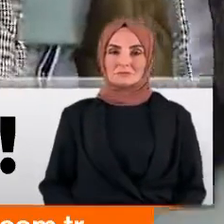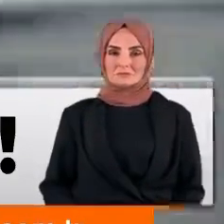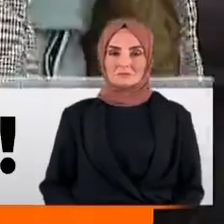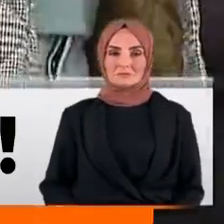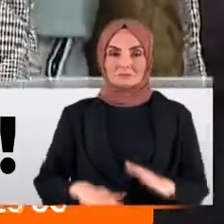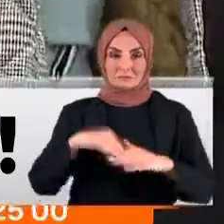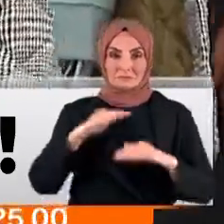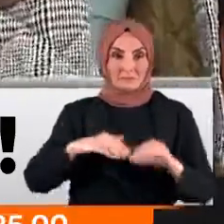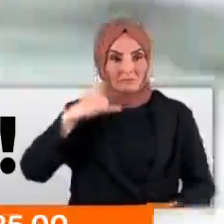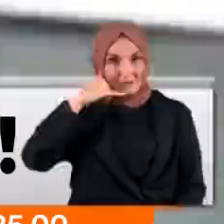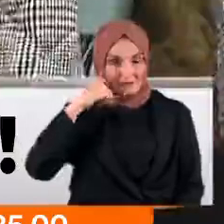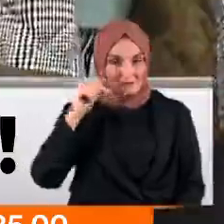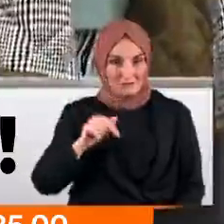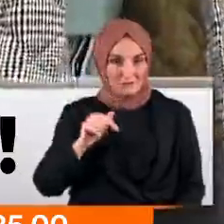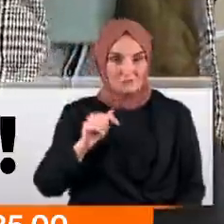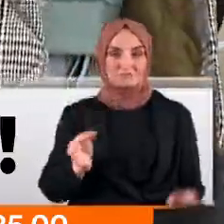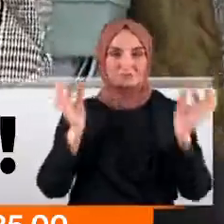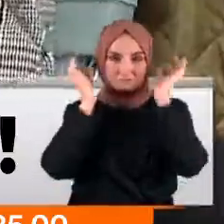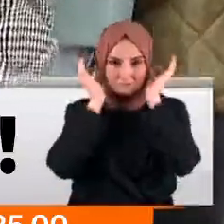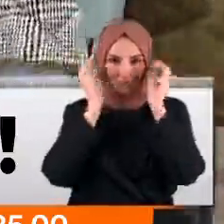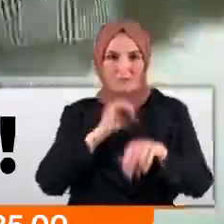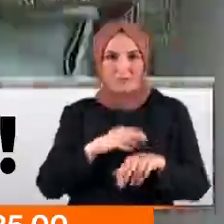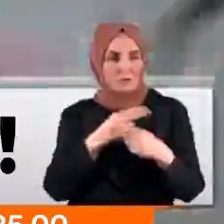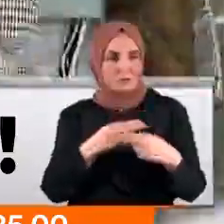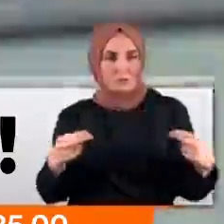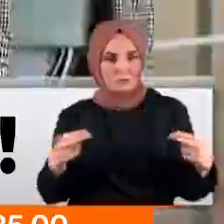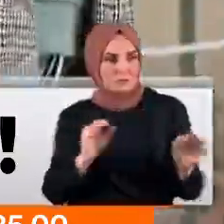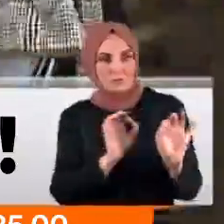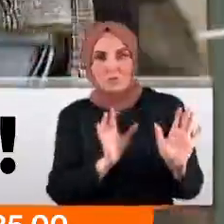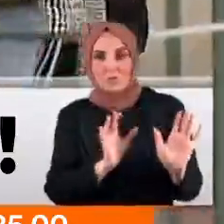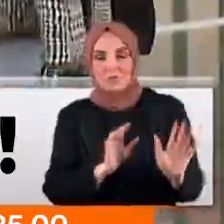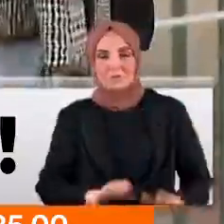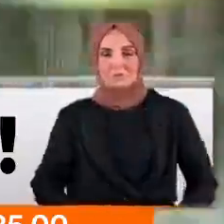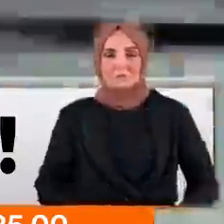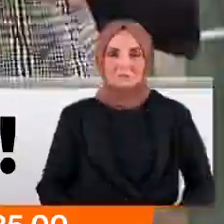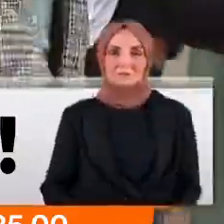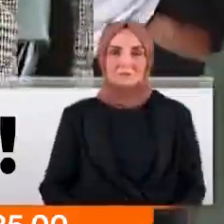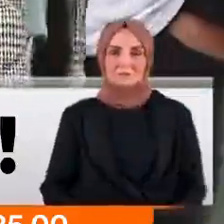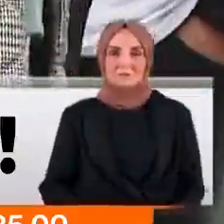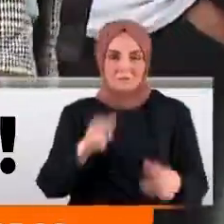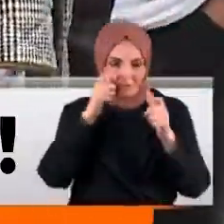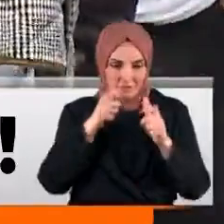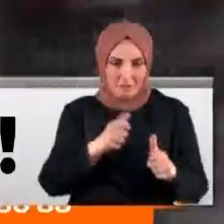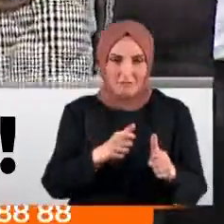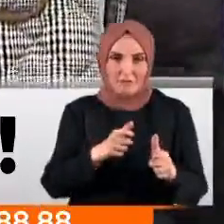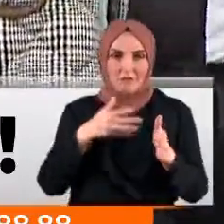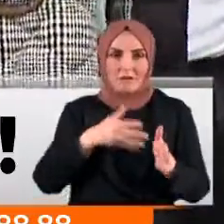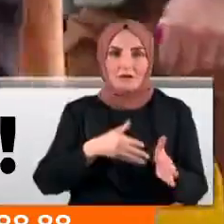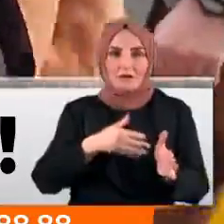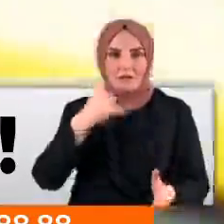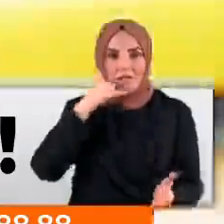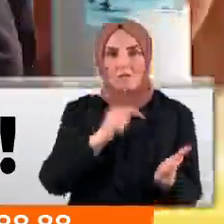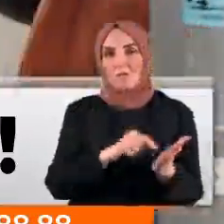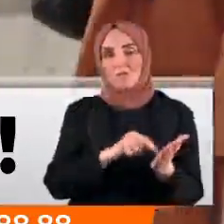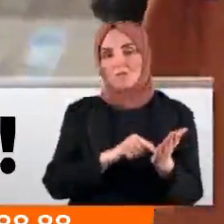Elinde telefon kullandı kulaklık dakikalarda manzara işte Tam da bu şekilde ve bütün dikkatini telefona vermiş durumda